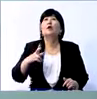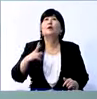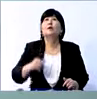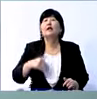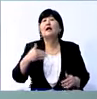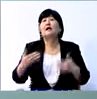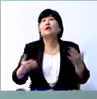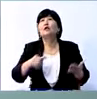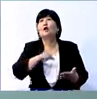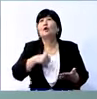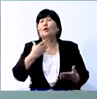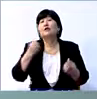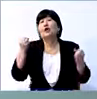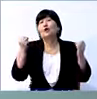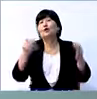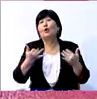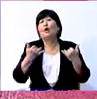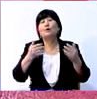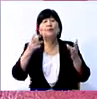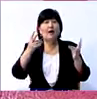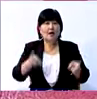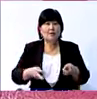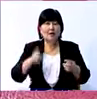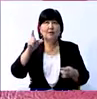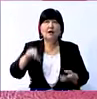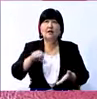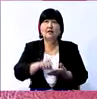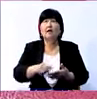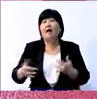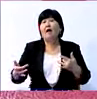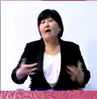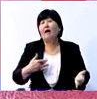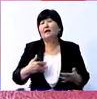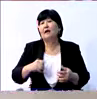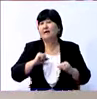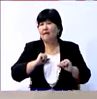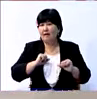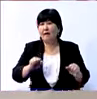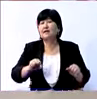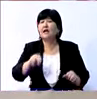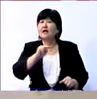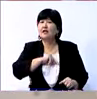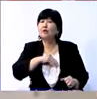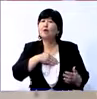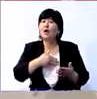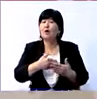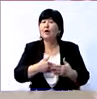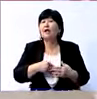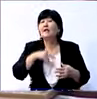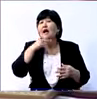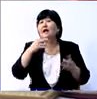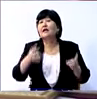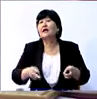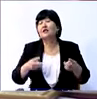жан жағына өзінің шуағын төгіп жүретін мейірімді жан еді. Актриса қайсарлығы, еңбекқорлығы,